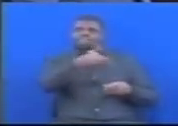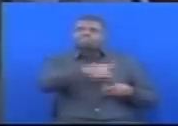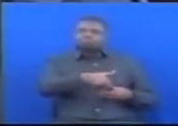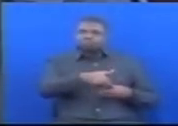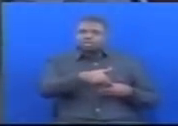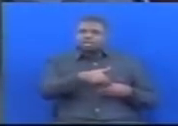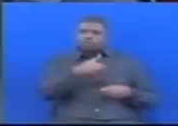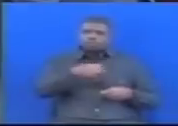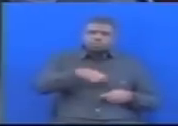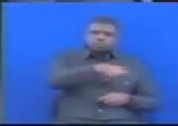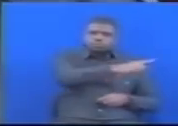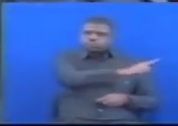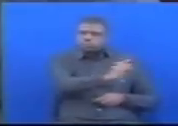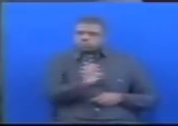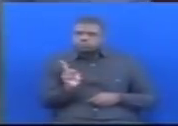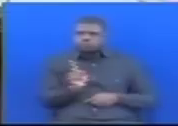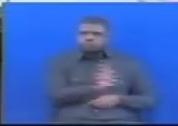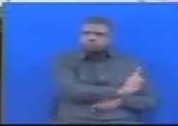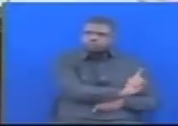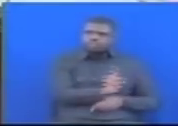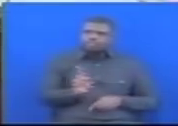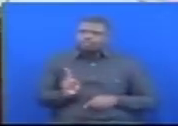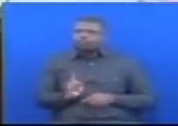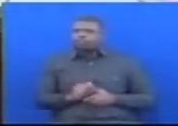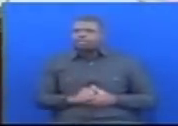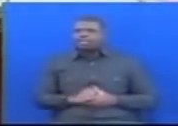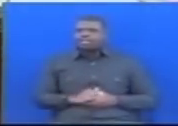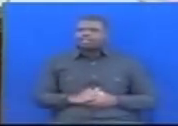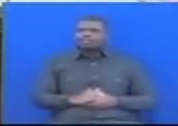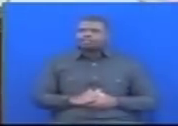ajili ya kwenda Kilolo na kurudi?